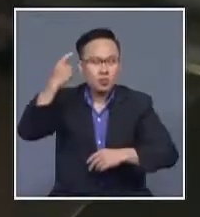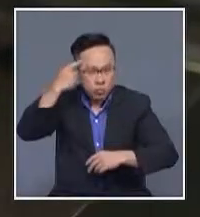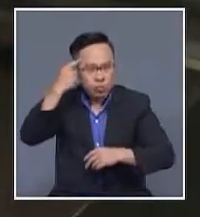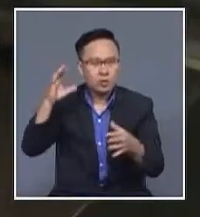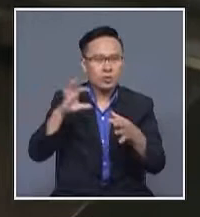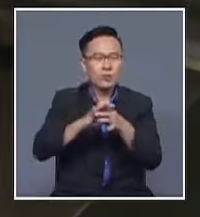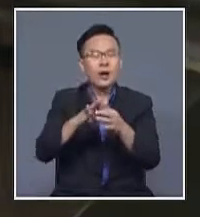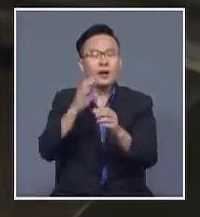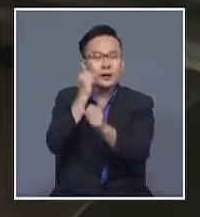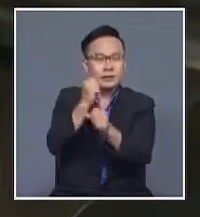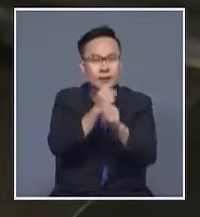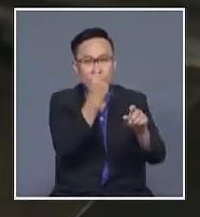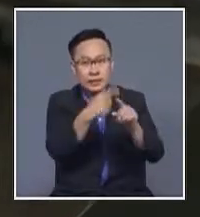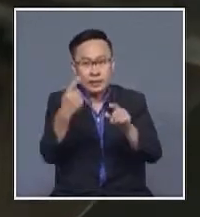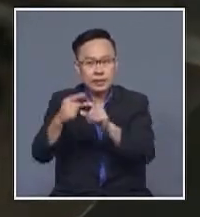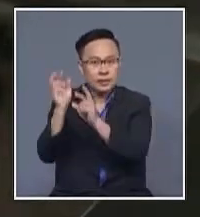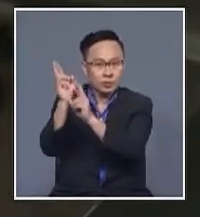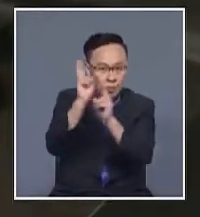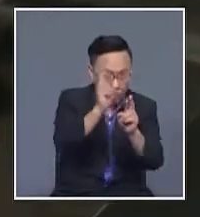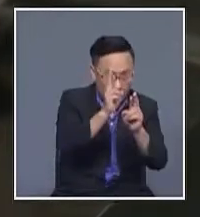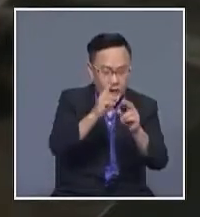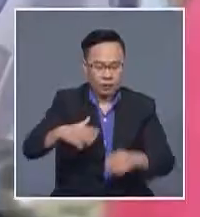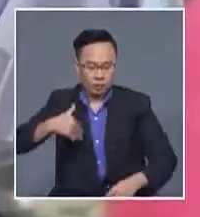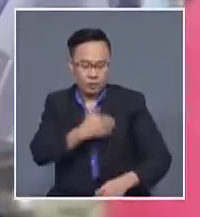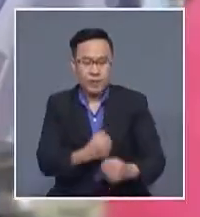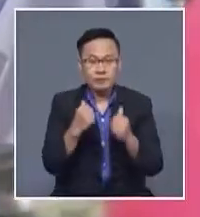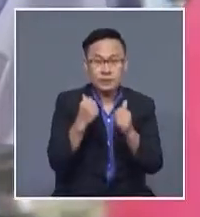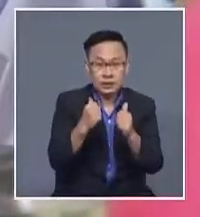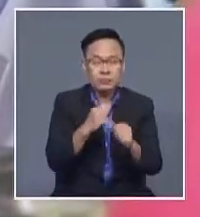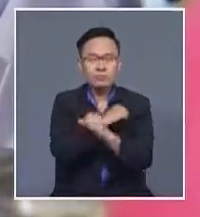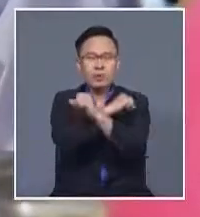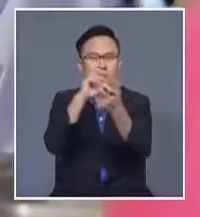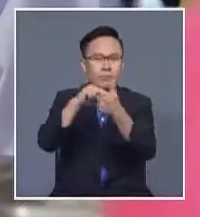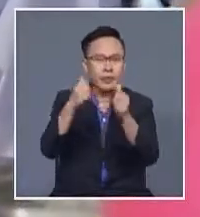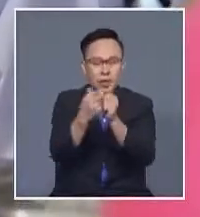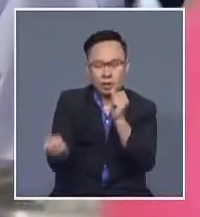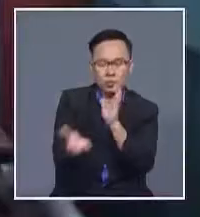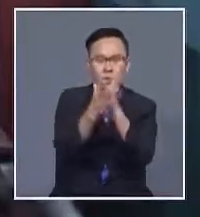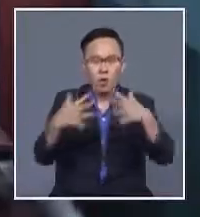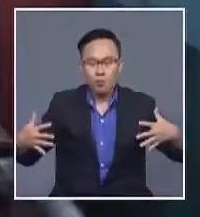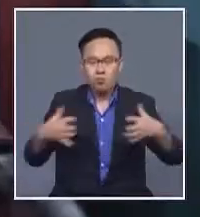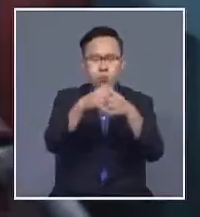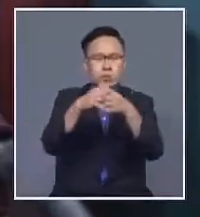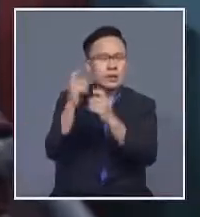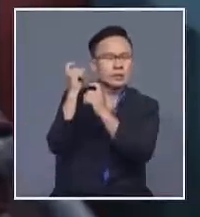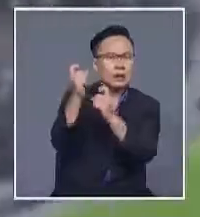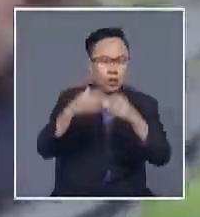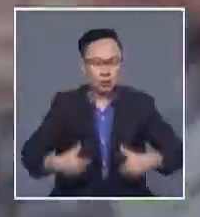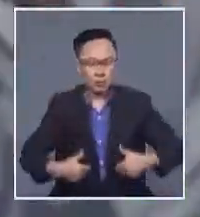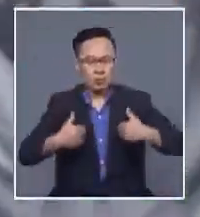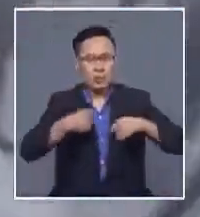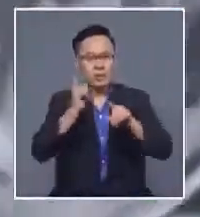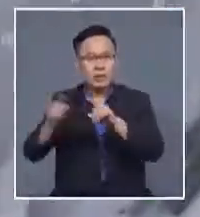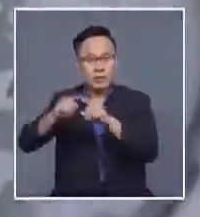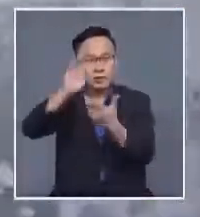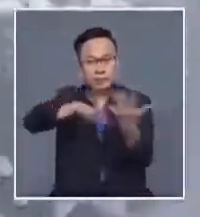อให้เกิดวัฒนธรรมในเชิงป้องกันและจะทำให้นำไปสู่การลดอัตราการประสบอันตรายลดลงเป็นไปตามยุ